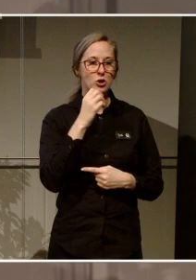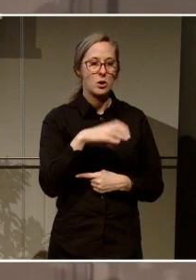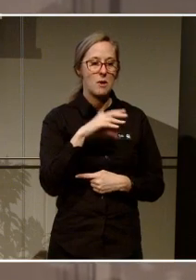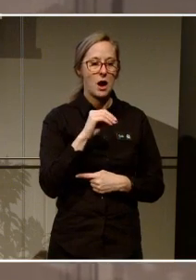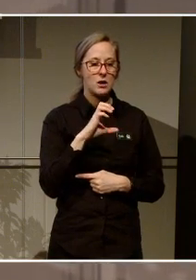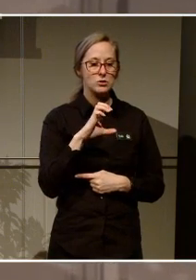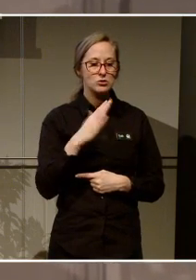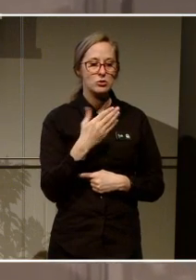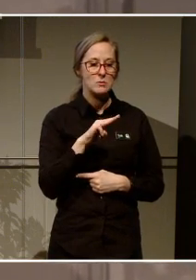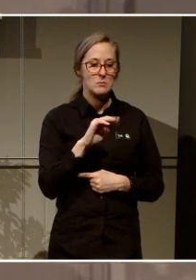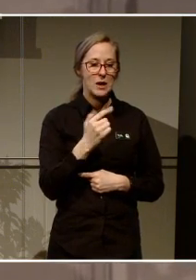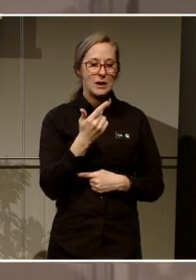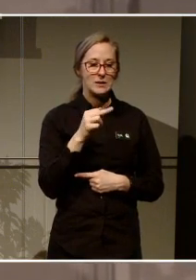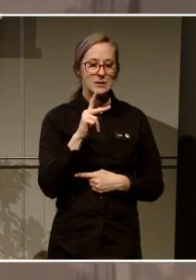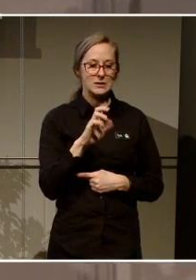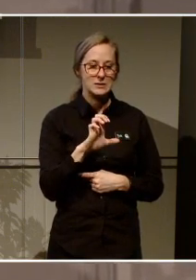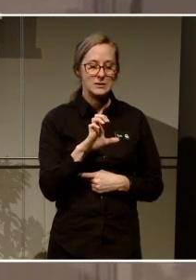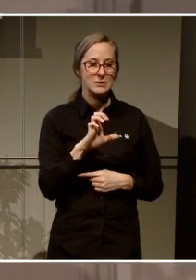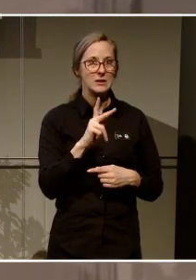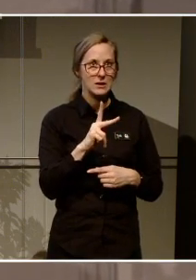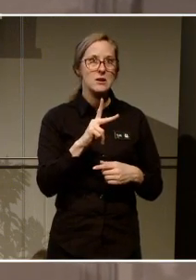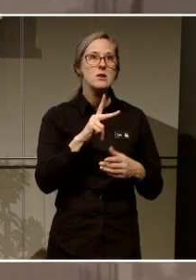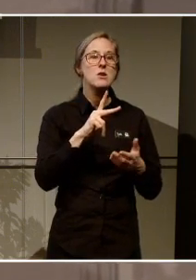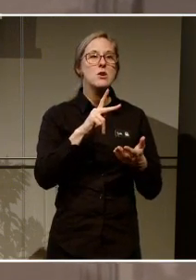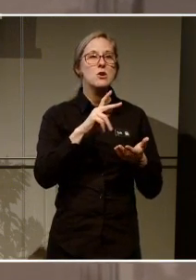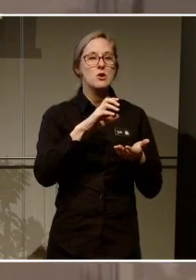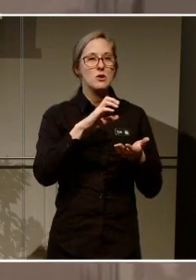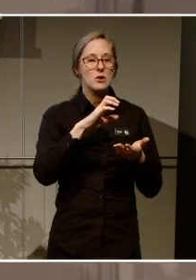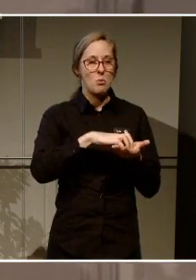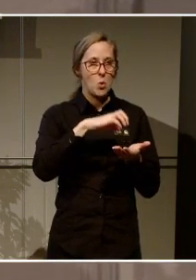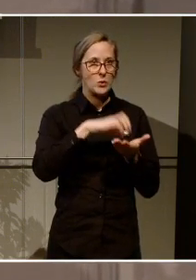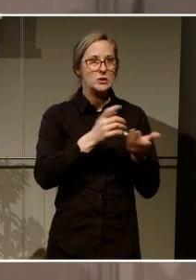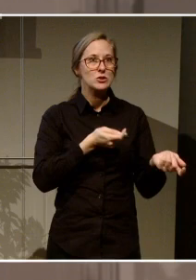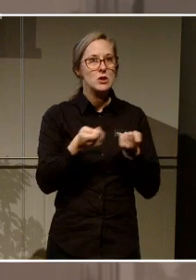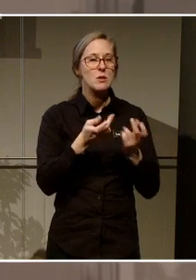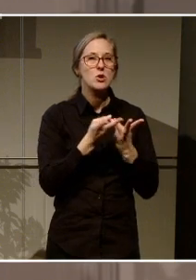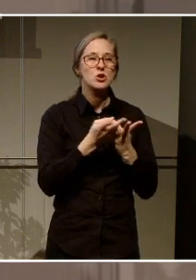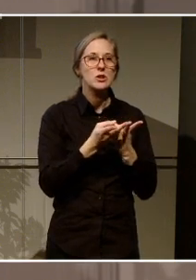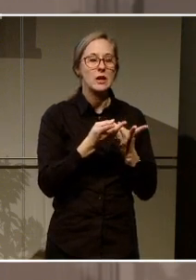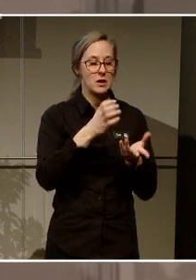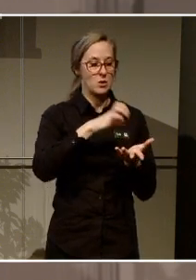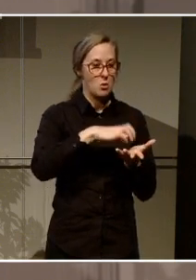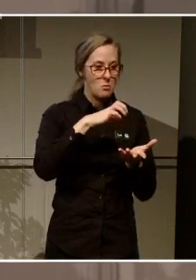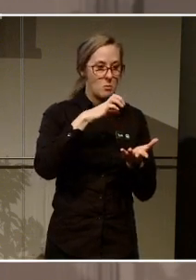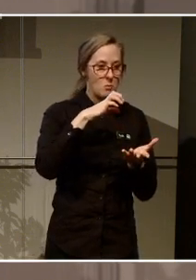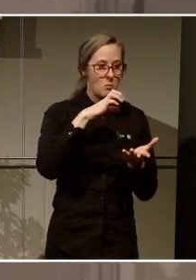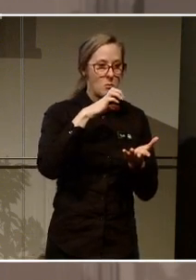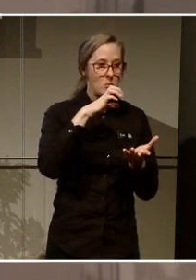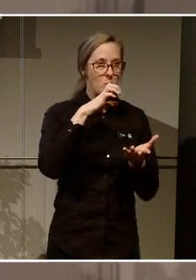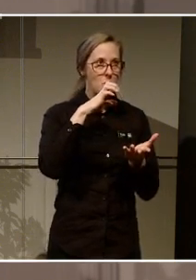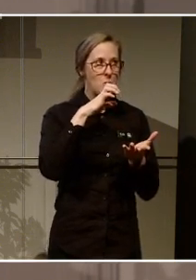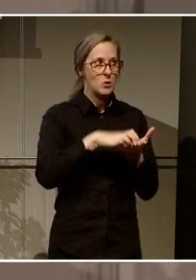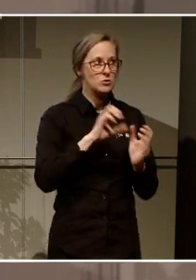asymmetriskt kommunalt självstyre? Alltså att kommunerna skulle få samverka kring saker som inte är så smarta att alla 290 uppfinner hjulet